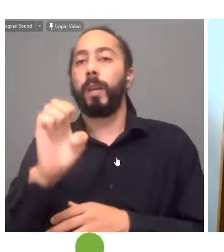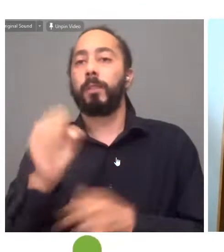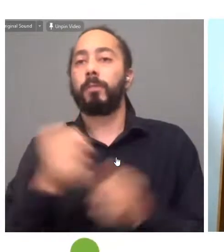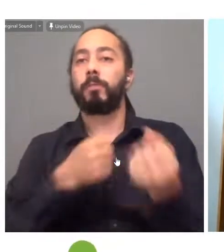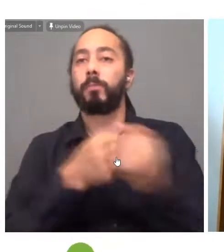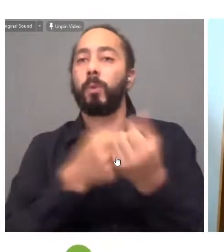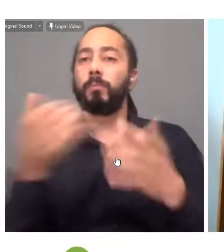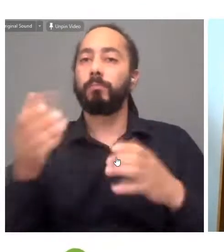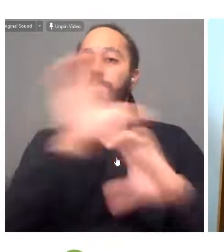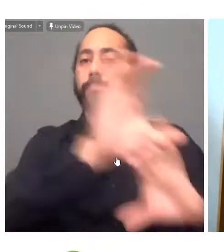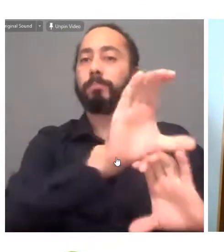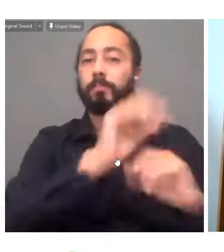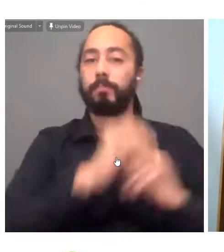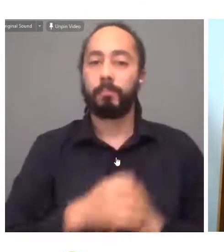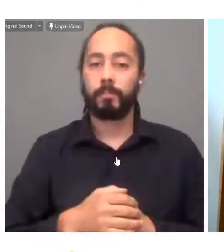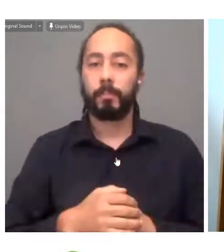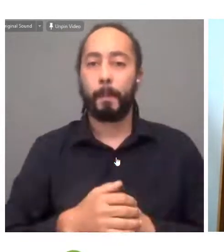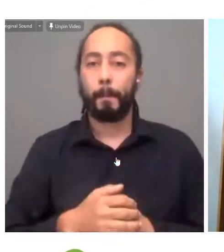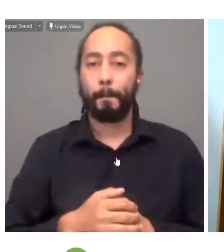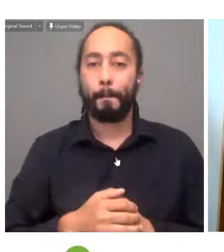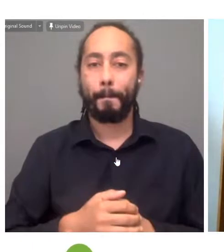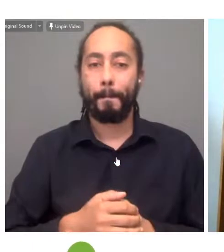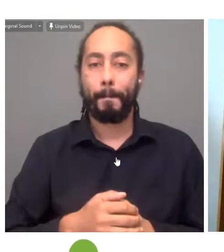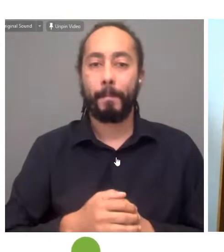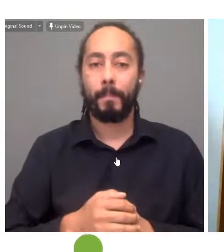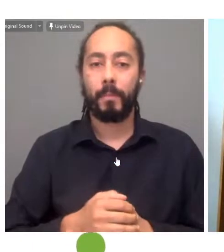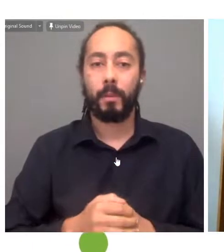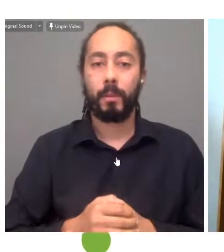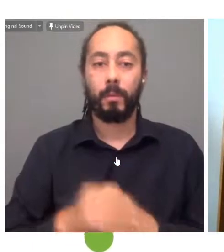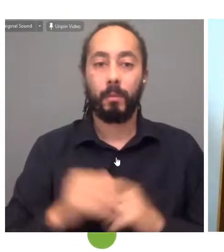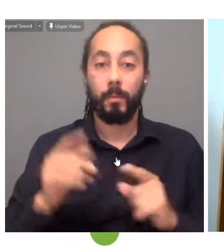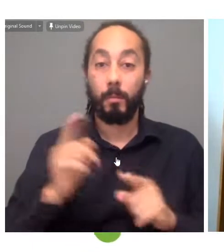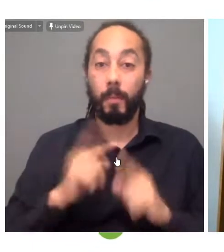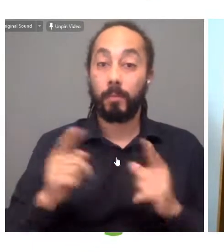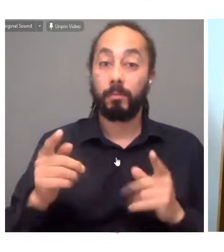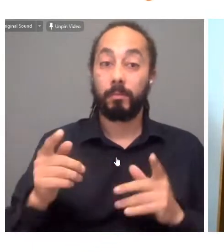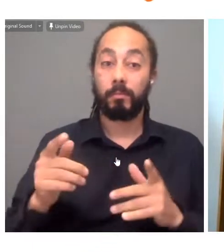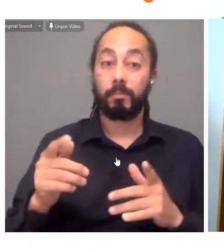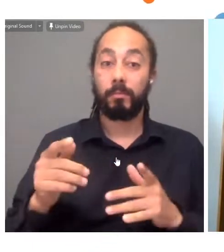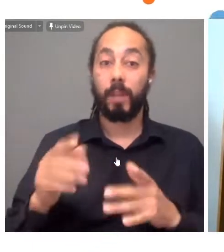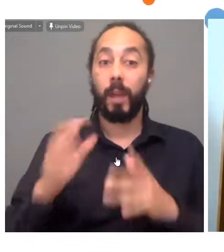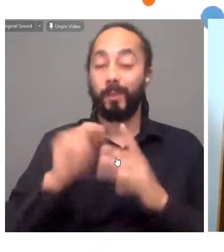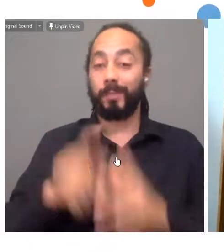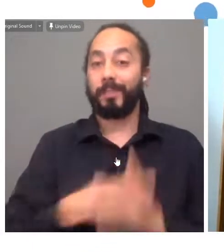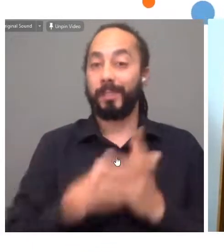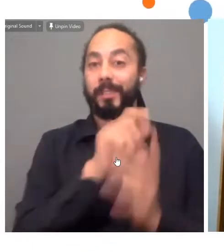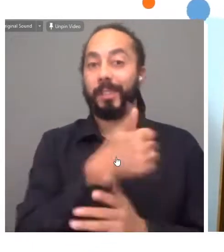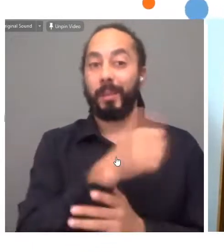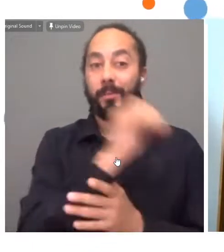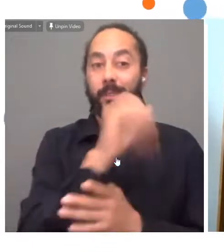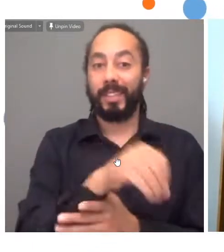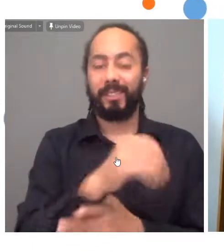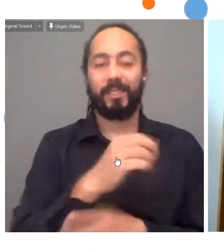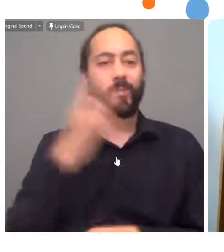qu'on veut faire, c'est effectivement la diminuer, mais la maintenir. Mais si on voit que